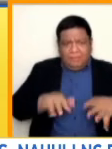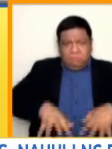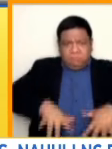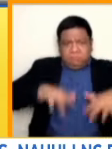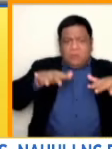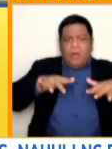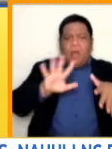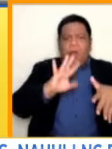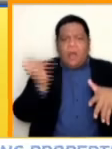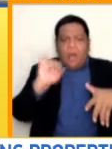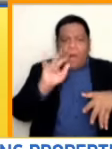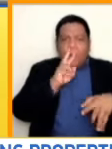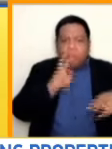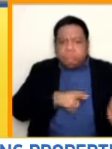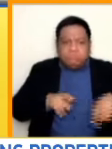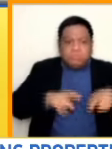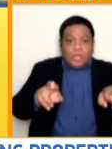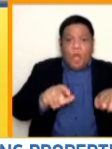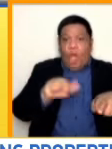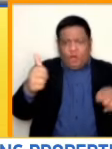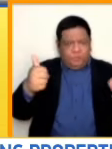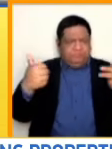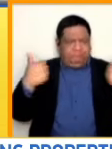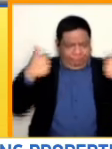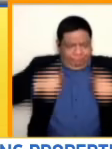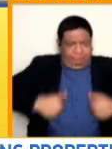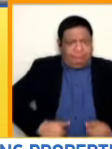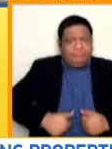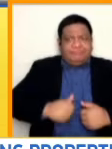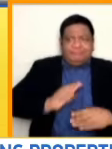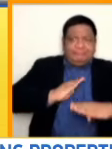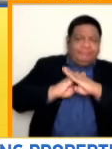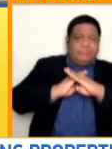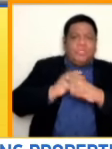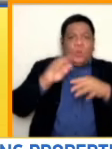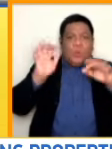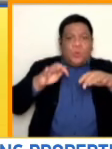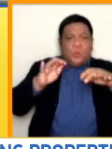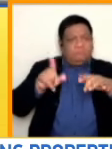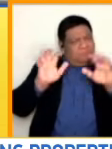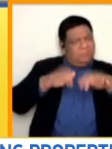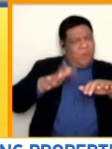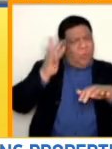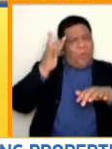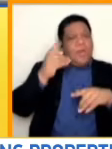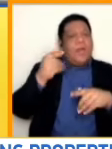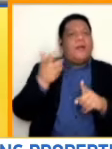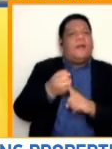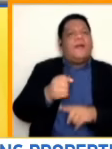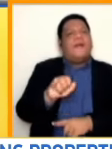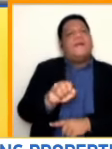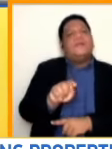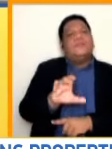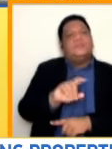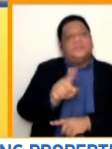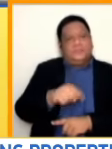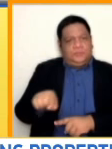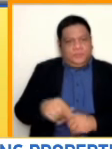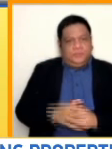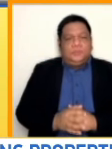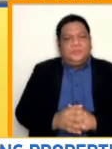ang katawan para hindi mabasa. Ang mga pag-ulan ay dala ng Intertropical Convergence Zone o ITCZ.